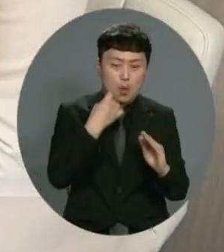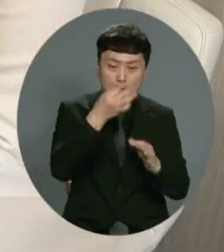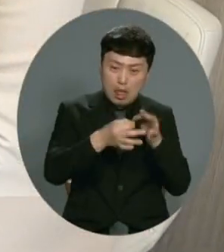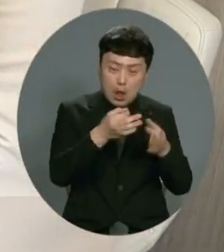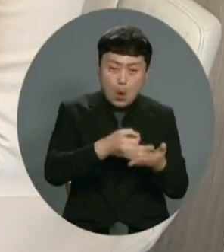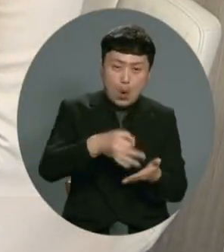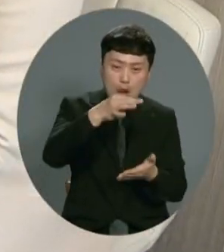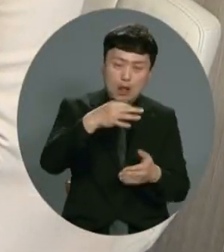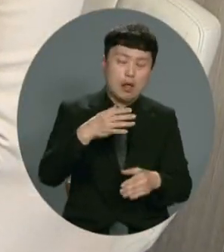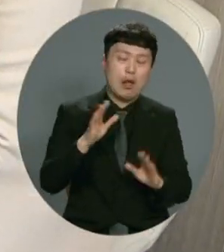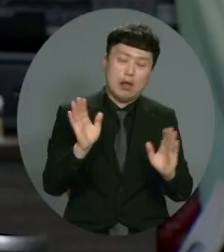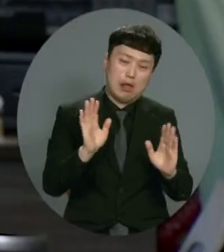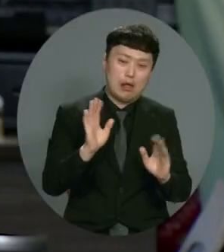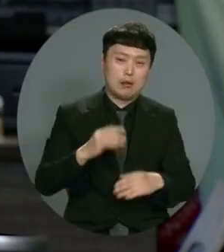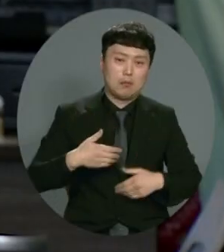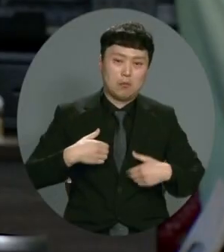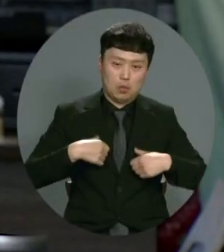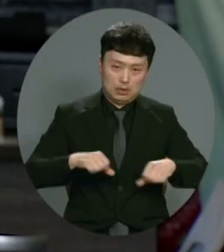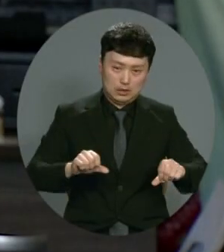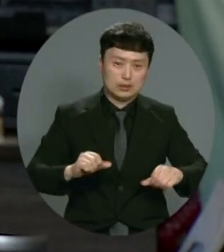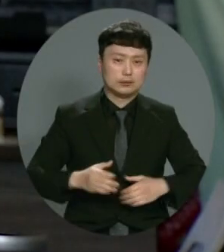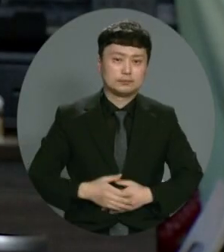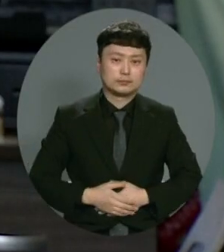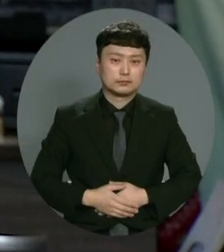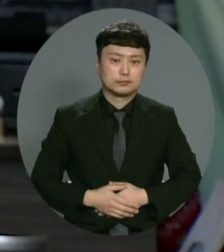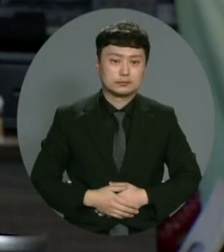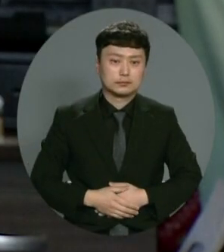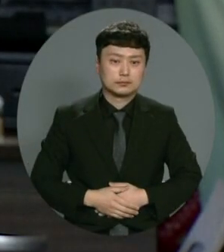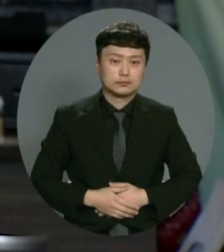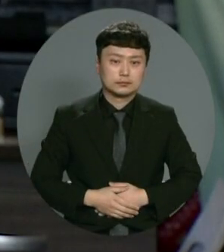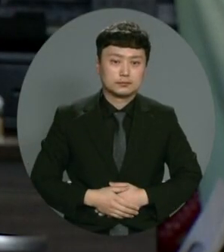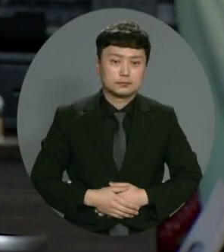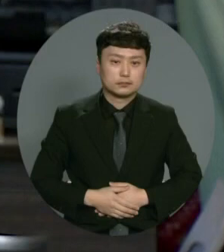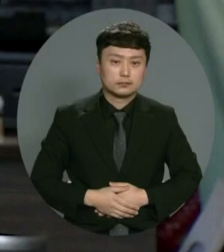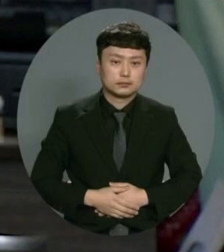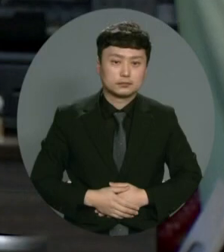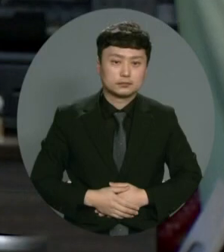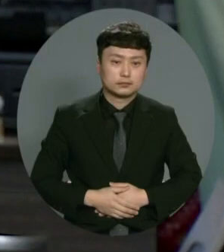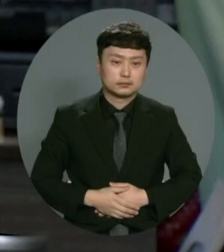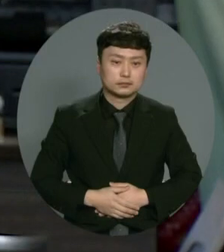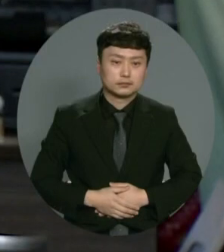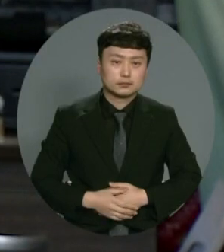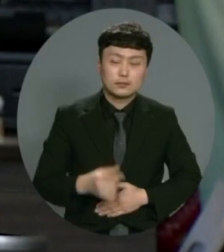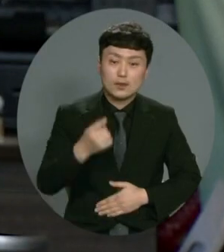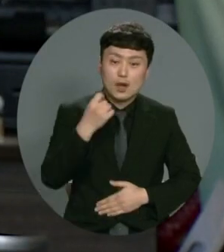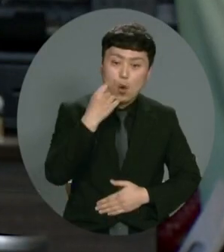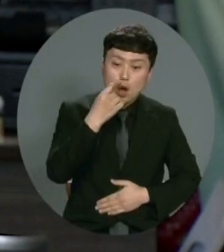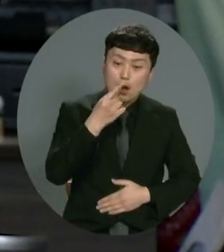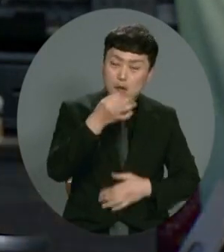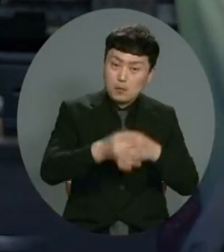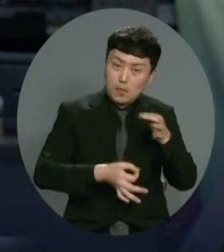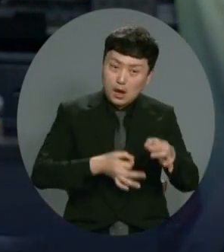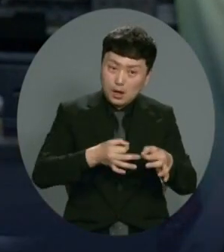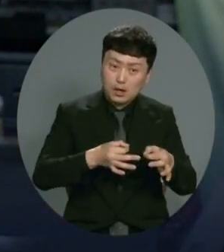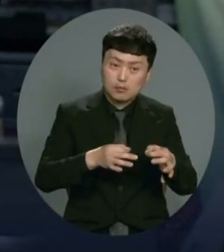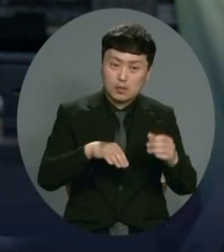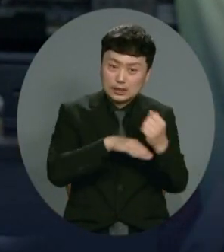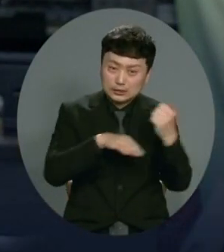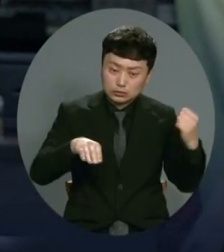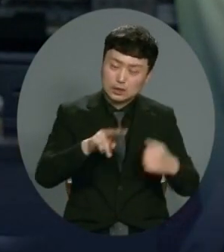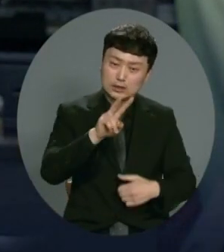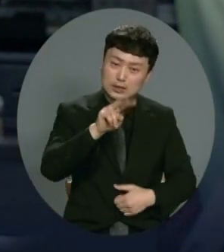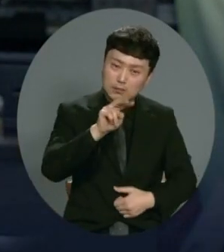엄두도 내지 못하고 있는 겁니다 전체적으로 월세 기준으로 한 2만원에서 3만원 정도 조금 내려간 상황이에요